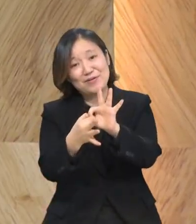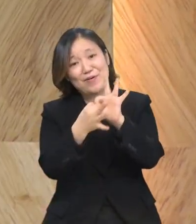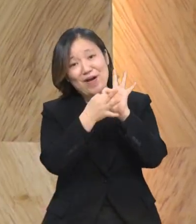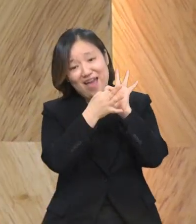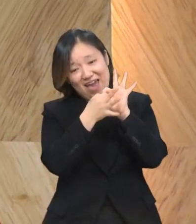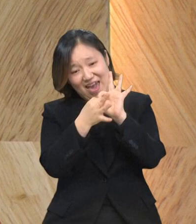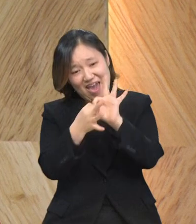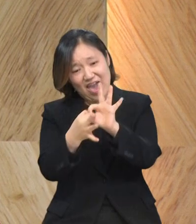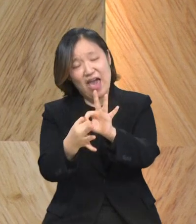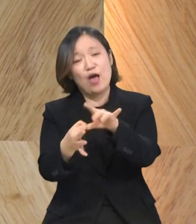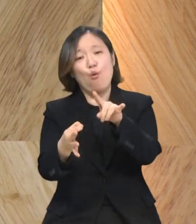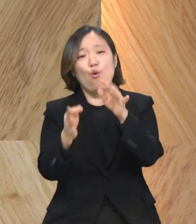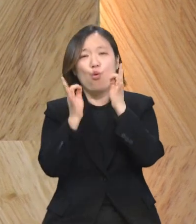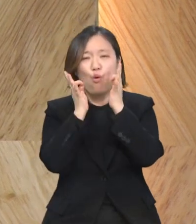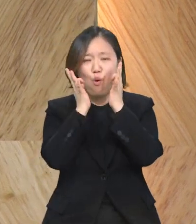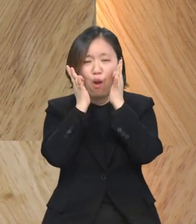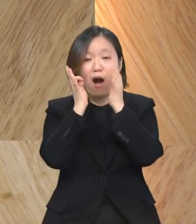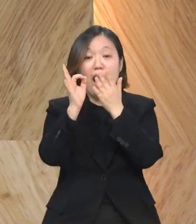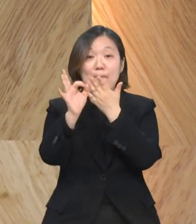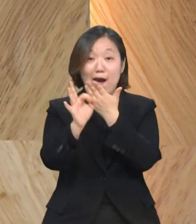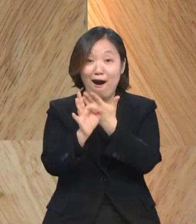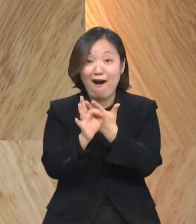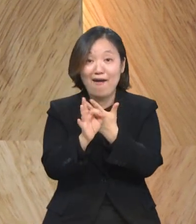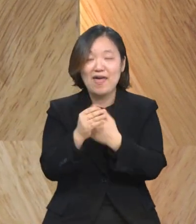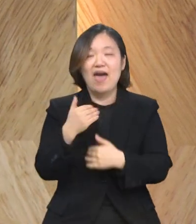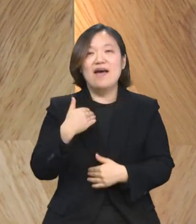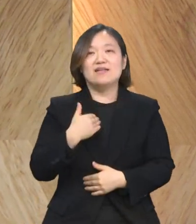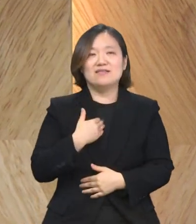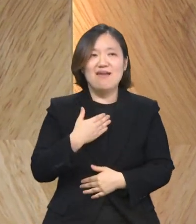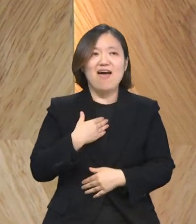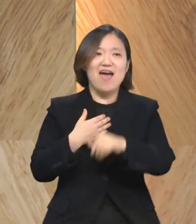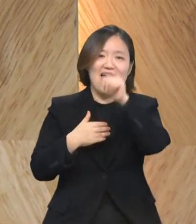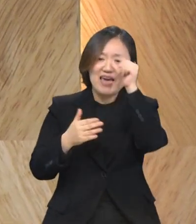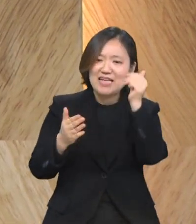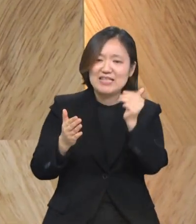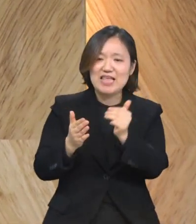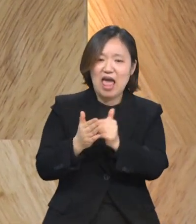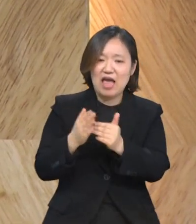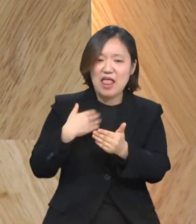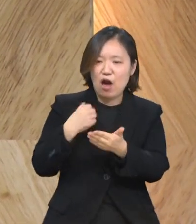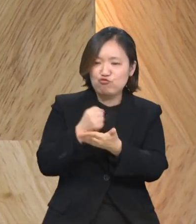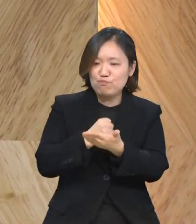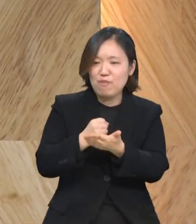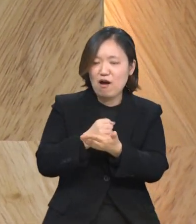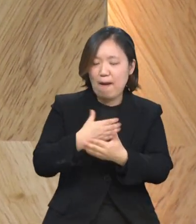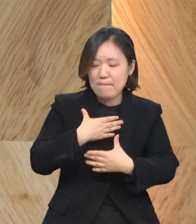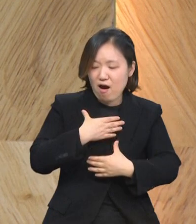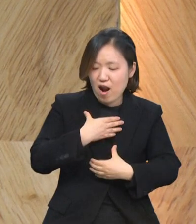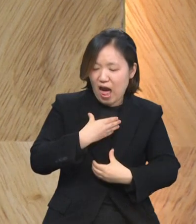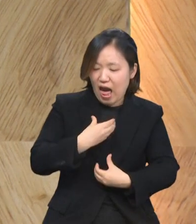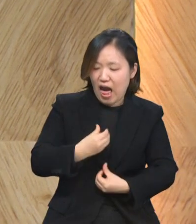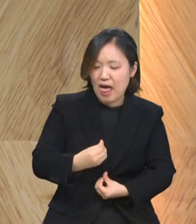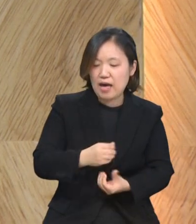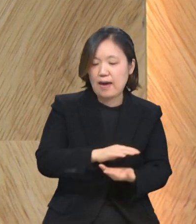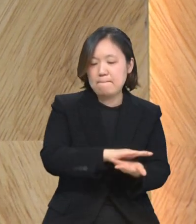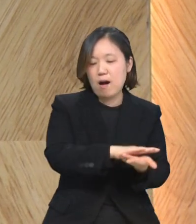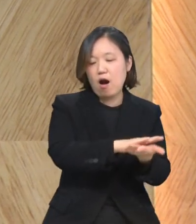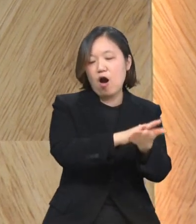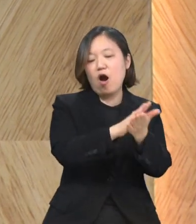꾸준히 닦아 나가다 보면 처음 전 내 인생이 점점 편안하게 편안하게